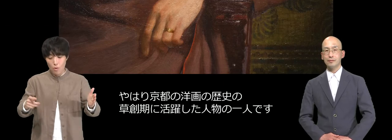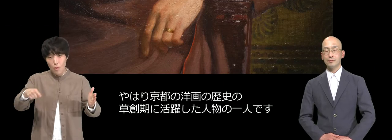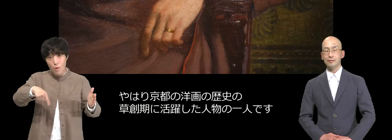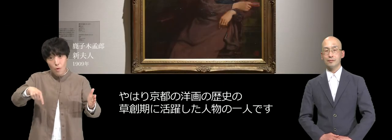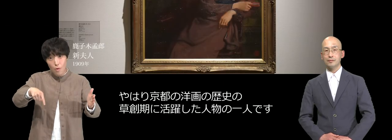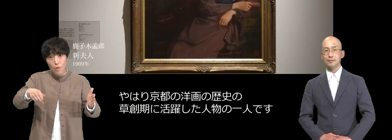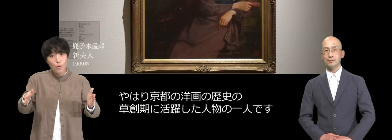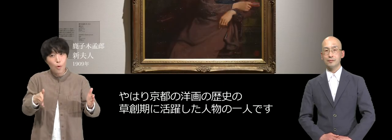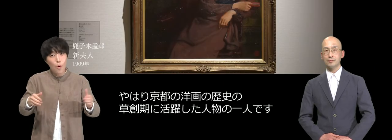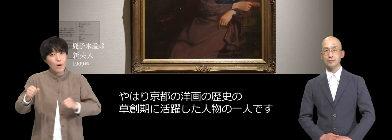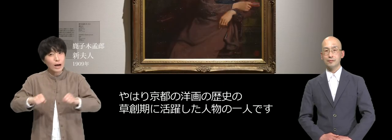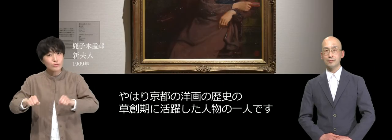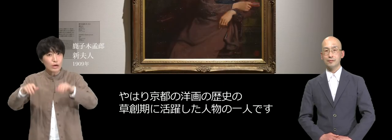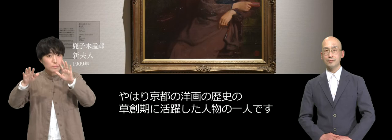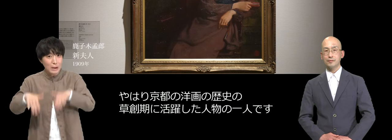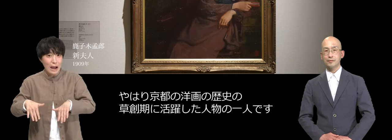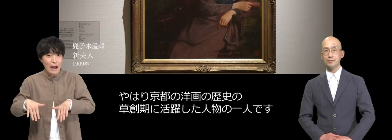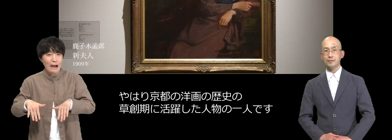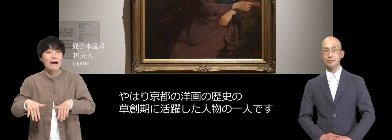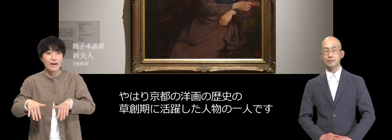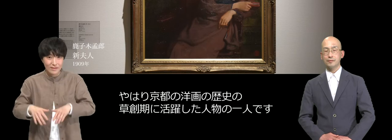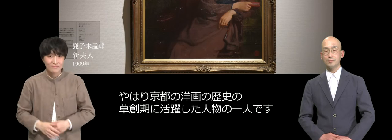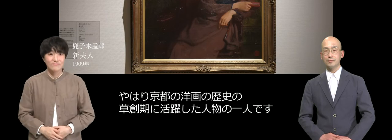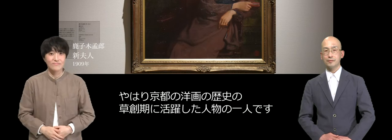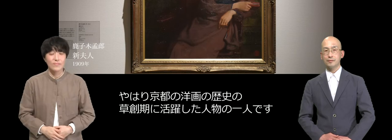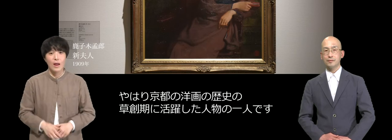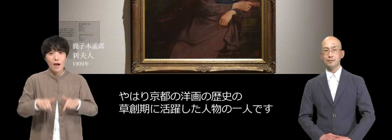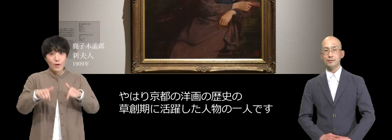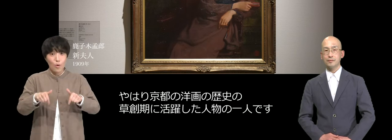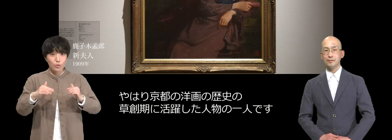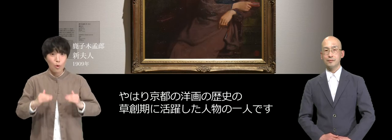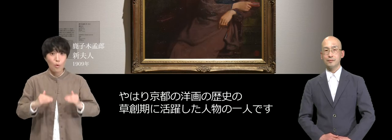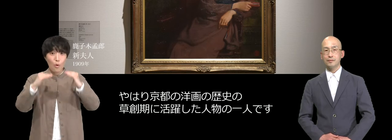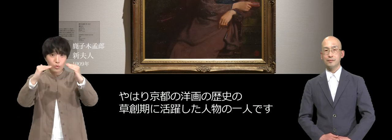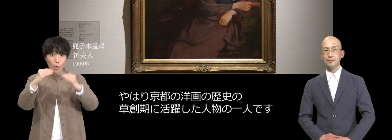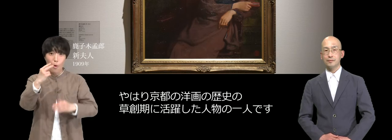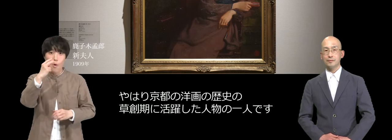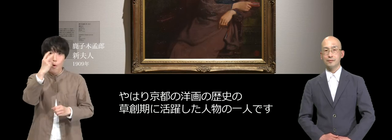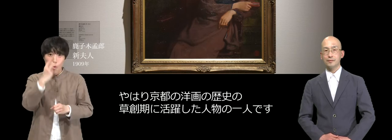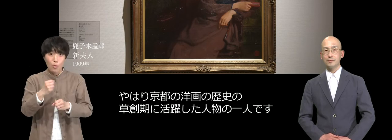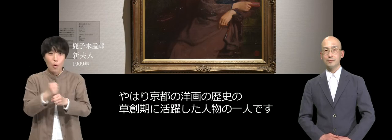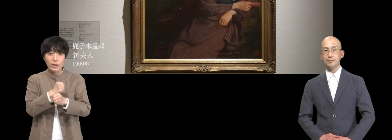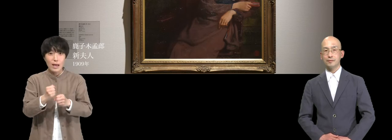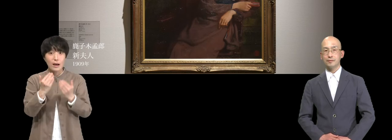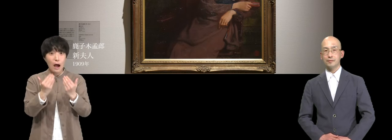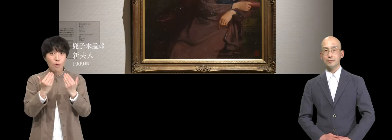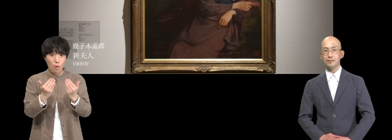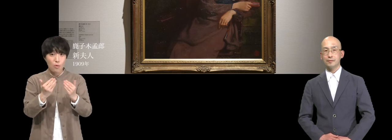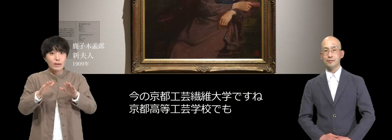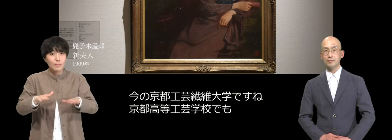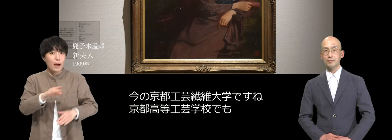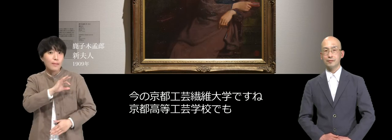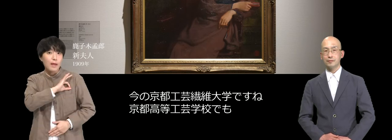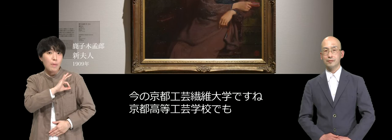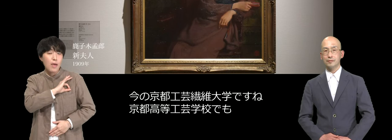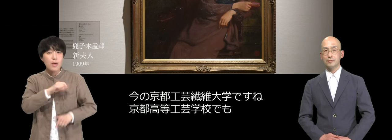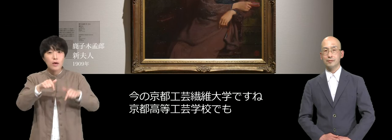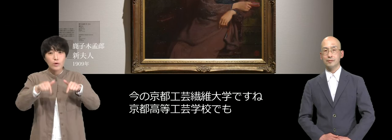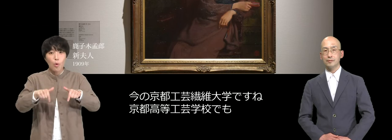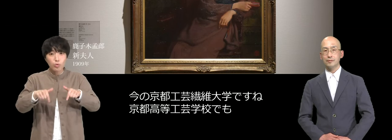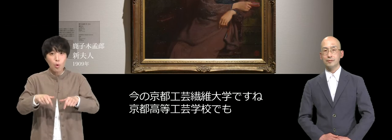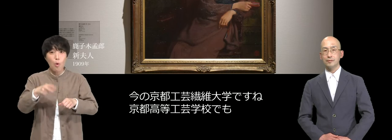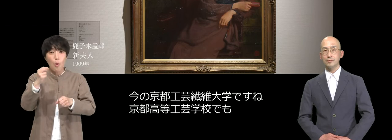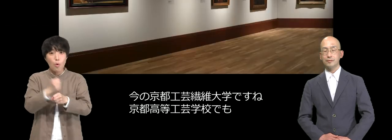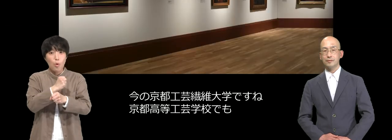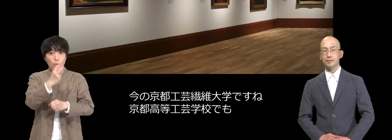その洋画の歴史の草創期に活躍したa 人物の一人です今の京都構成